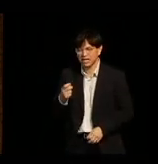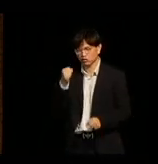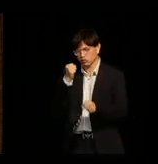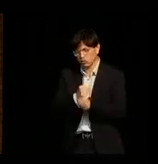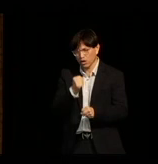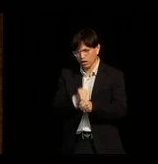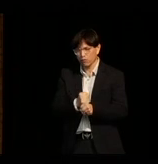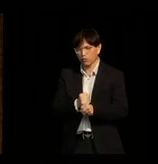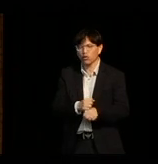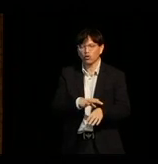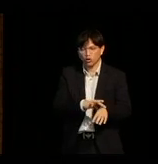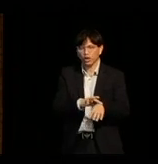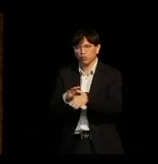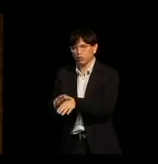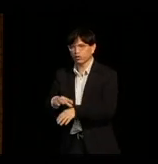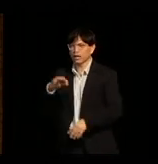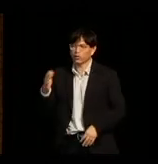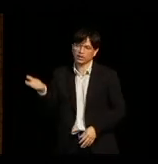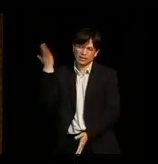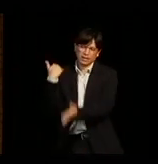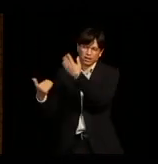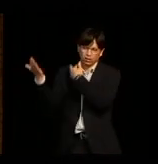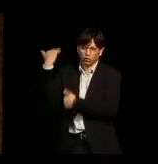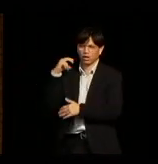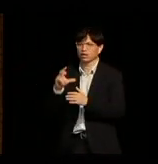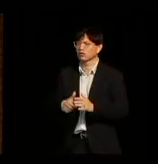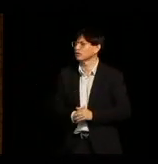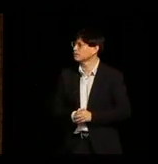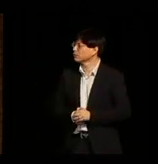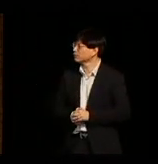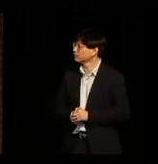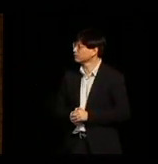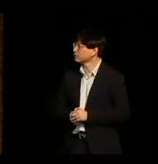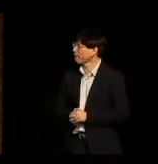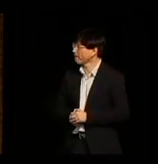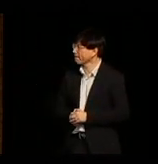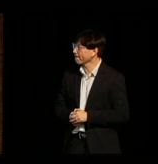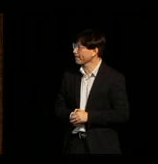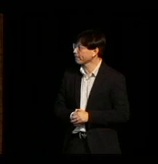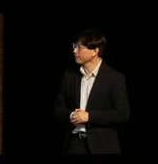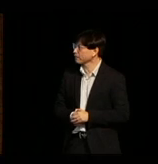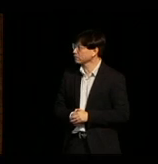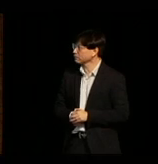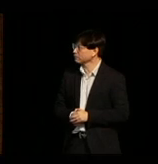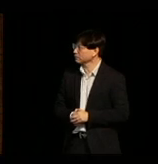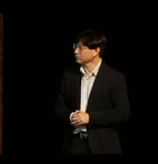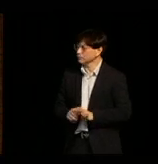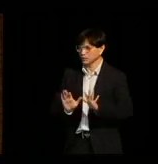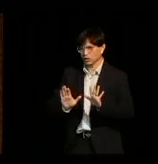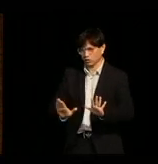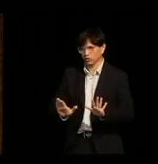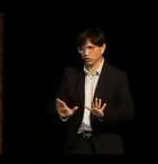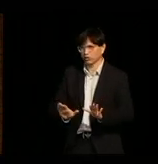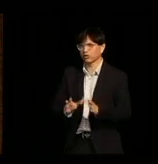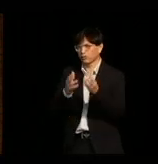portando avanti già da un po' di tempo ma Permettetemi prima di dare subito la parola a coloro che ci